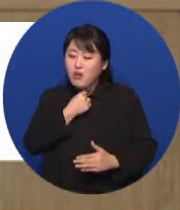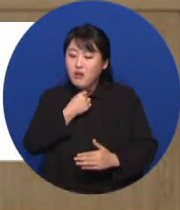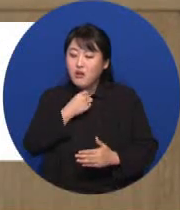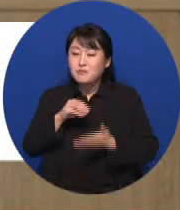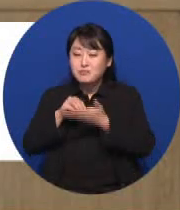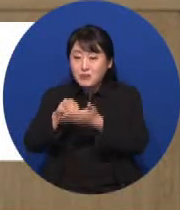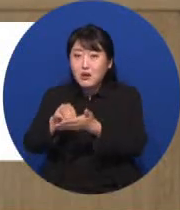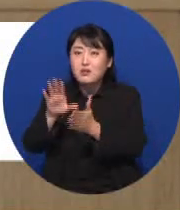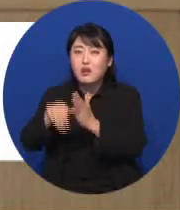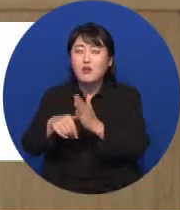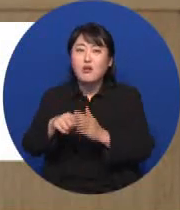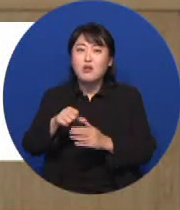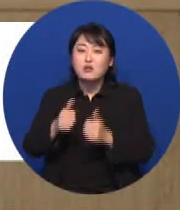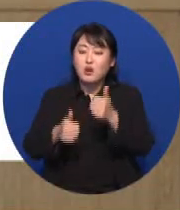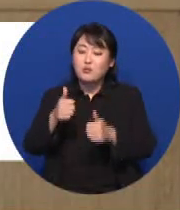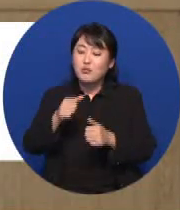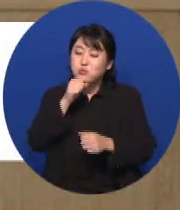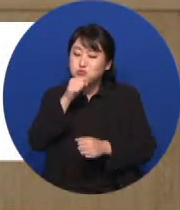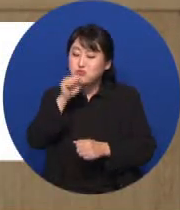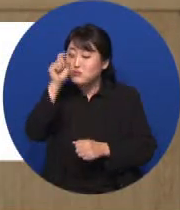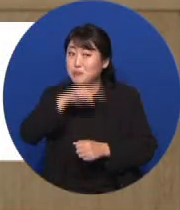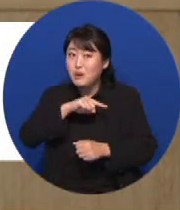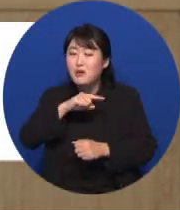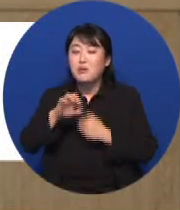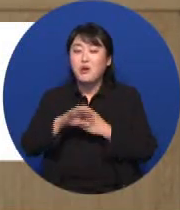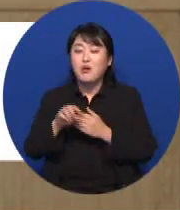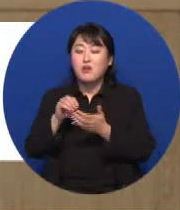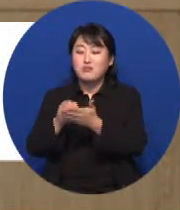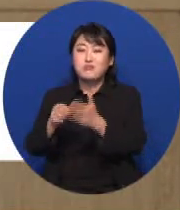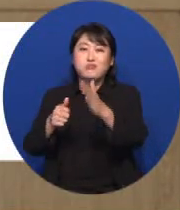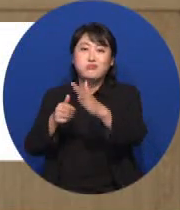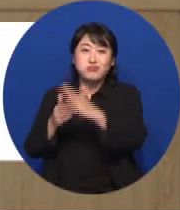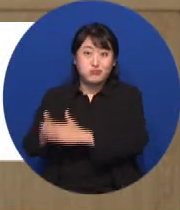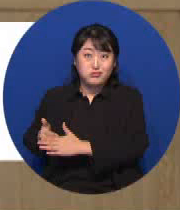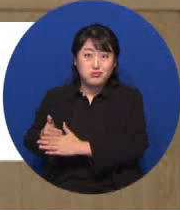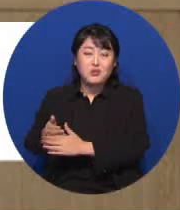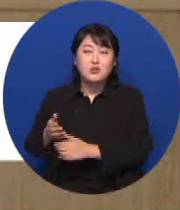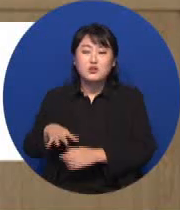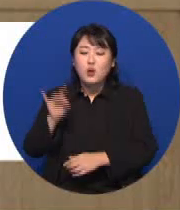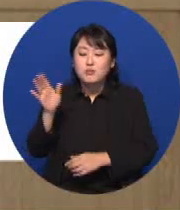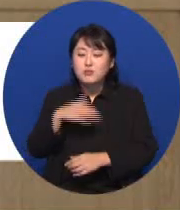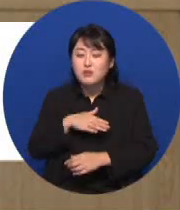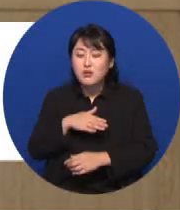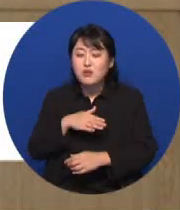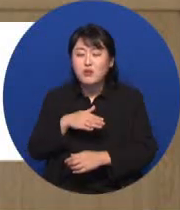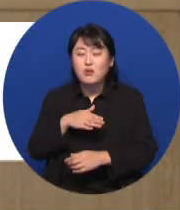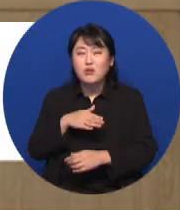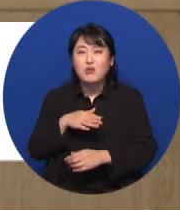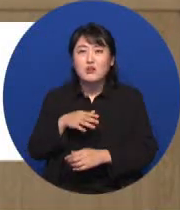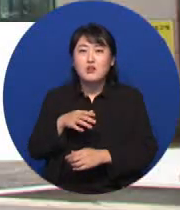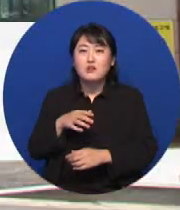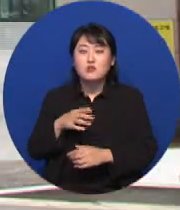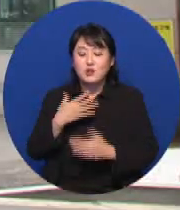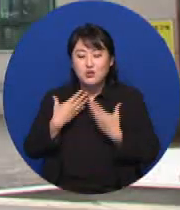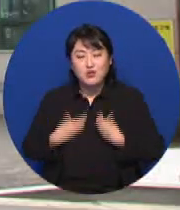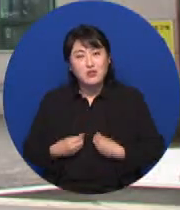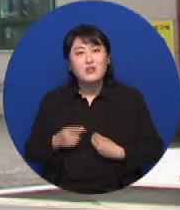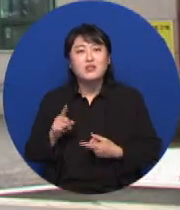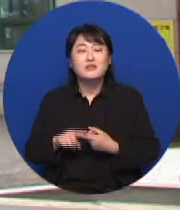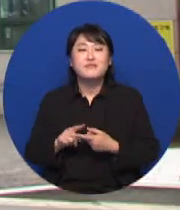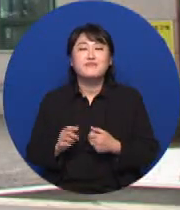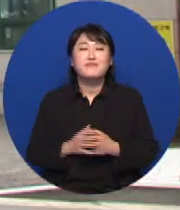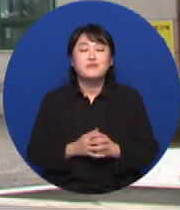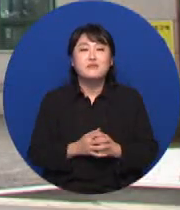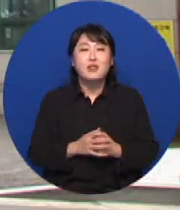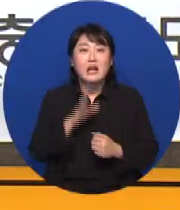때 절망하고 인생에 있어서 처음에 어떤 선택인데 그 선택부터 좌절됐다라고 하는 것이